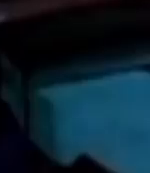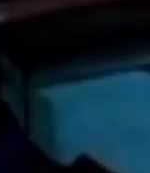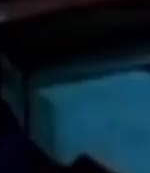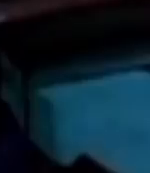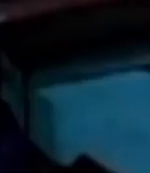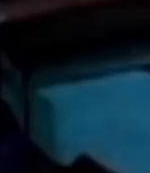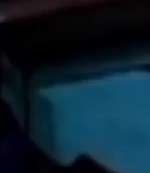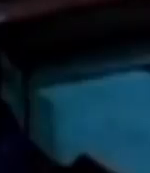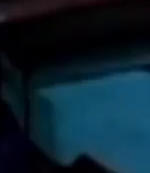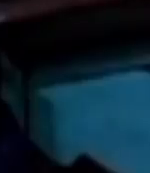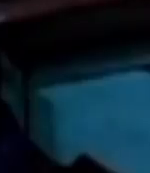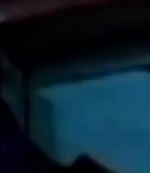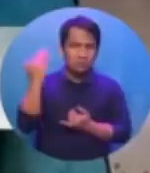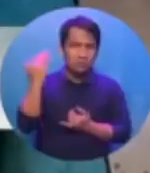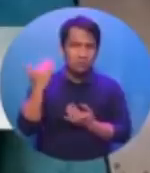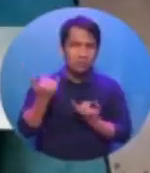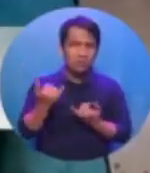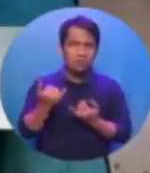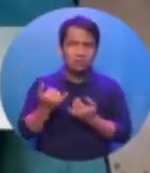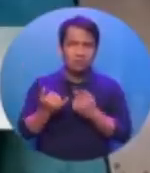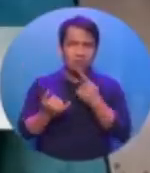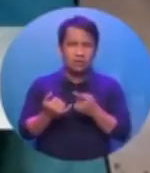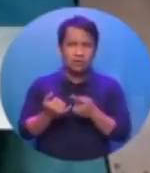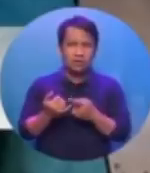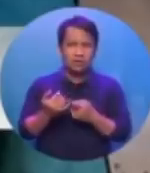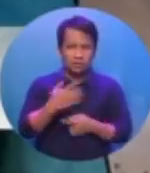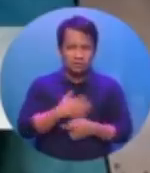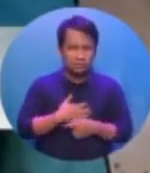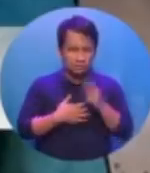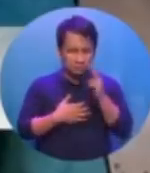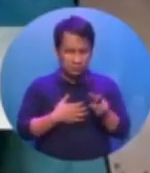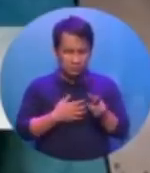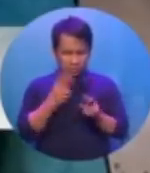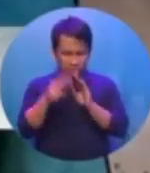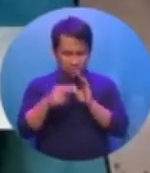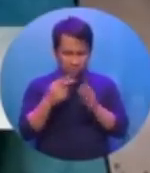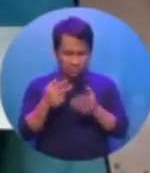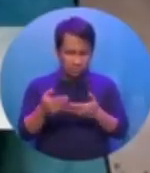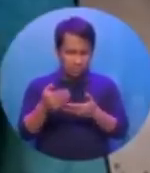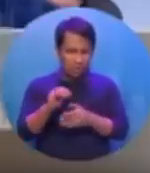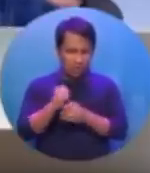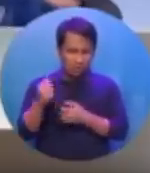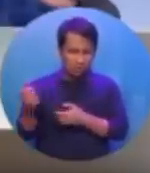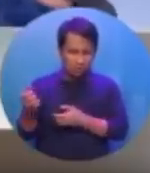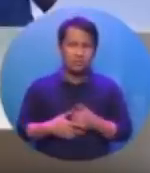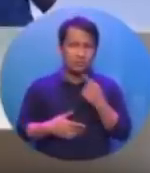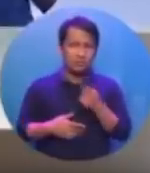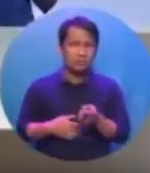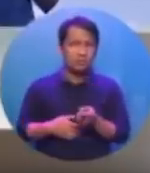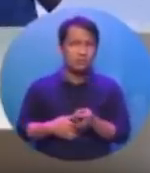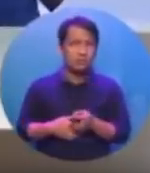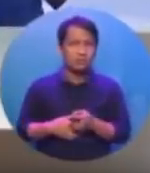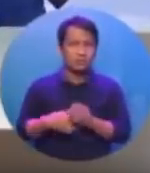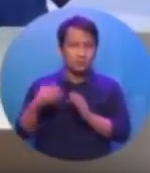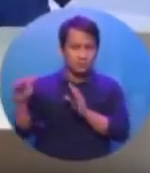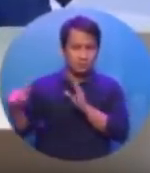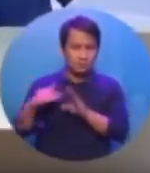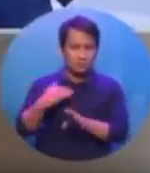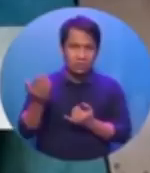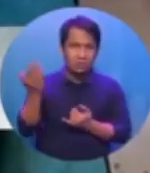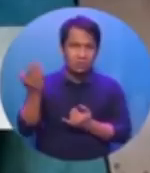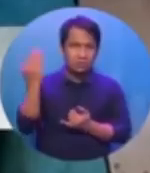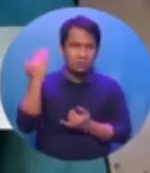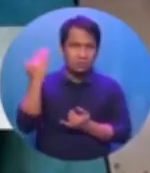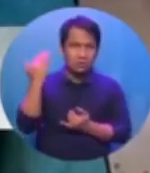Ngayon lang po, kanyo, sir. December 14. Tatay? Ano po yung instant reaction nyo na makita nyo yung video? At paano po nakarating sa inyo yung video na yan? May nagsin po sa akin,